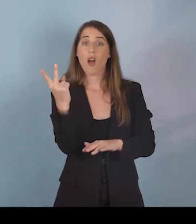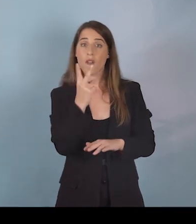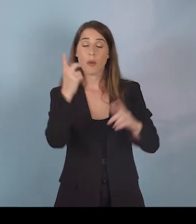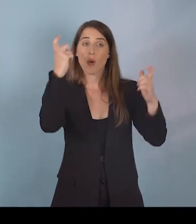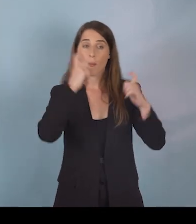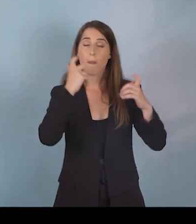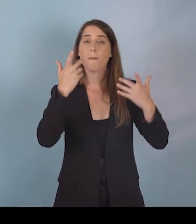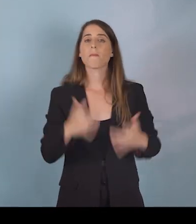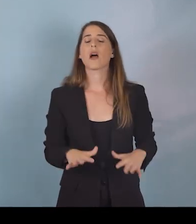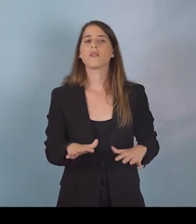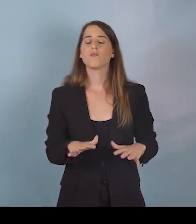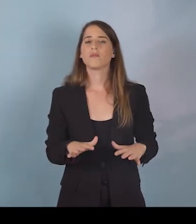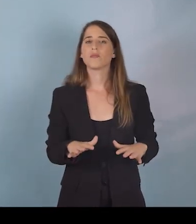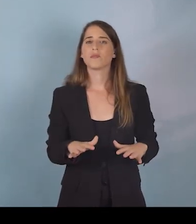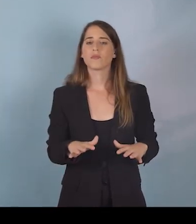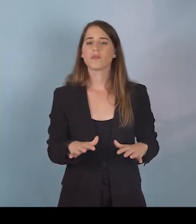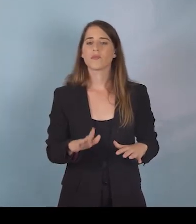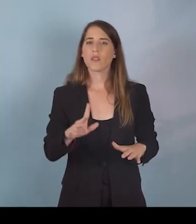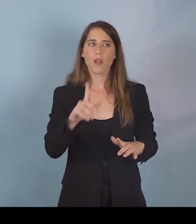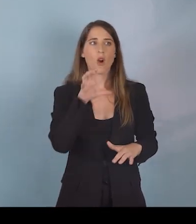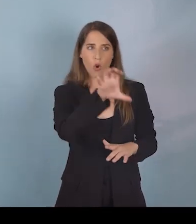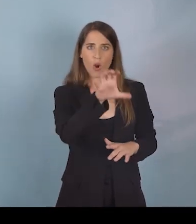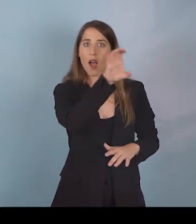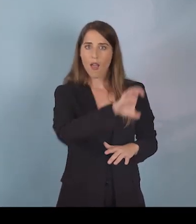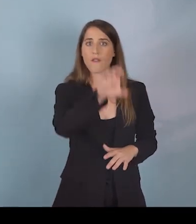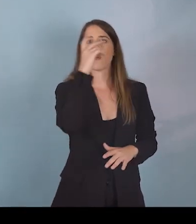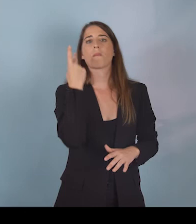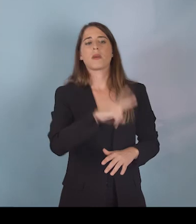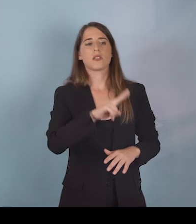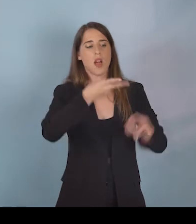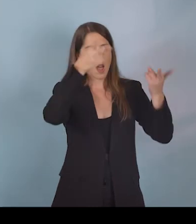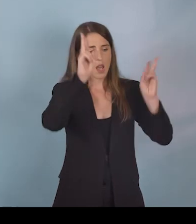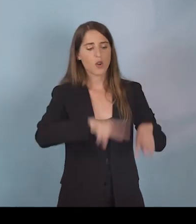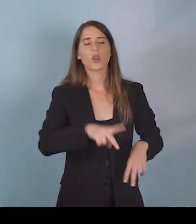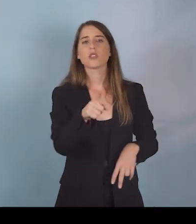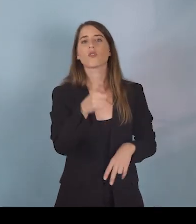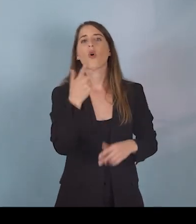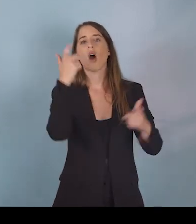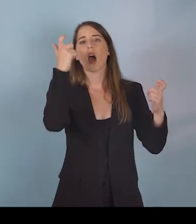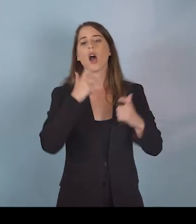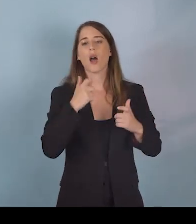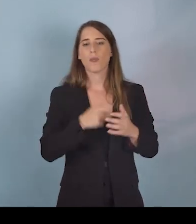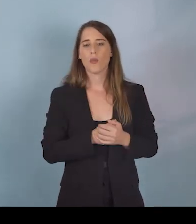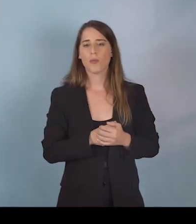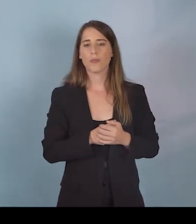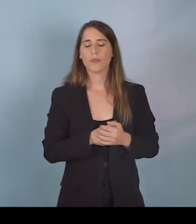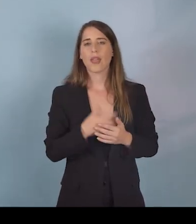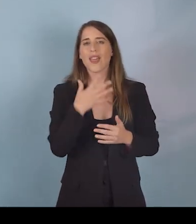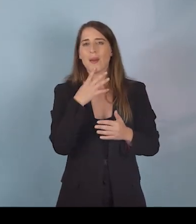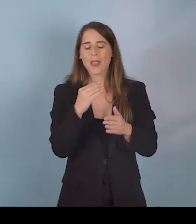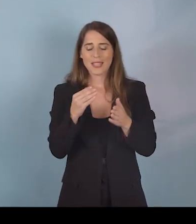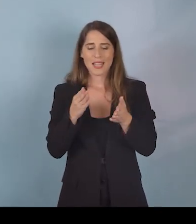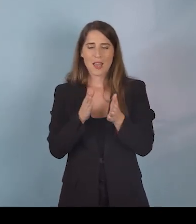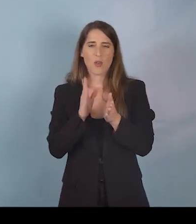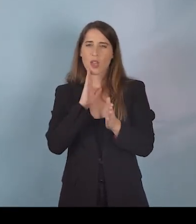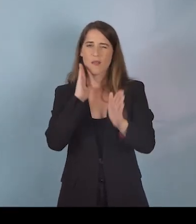στη διαμονή, το οποίο επήλθε ως αποτέλεσμα του γάμου, ο οποίος έγινε σε μια χώρα που